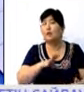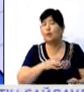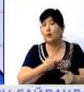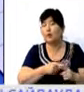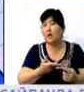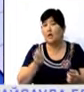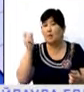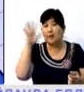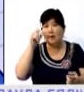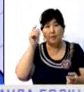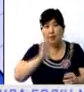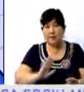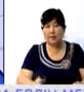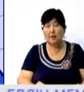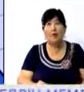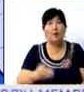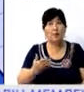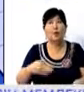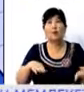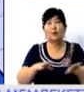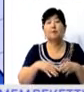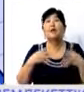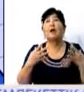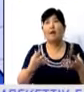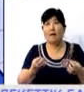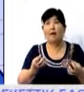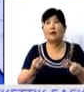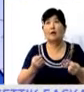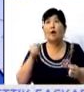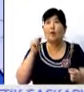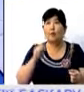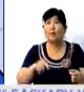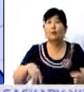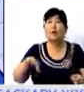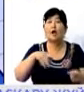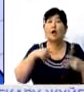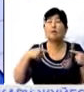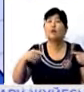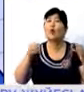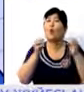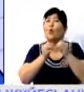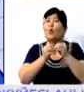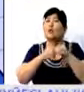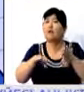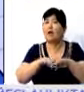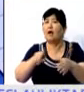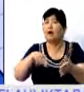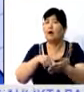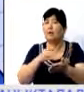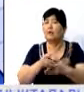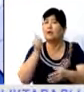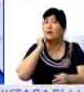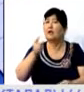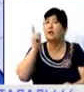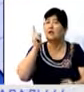бұны біле бермейді. Бұл тіпті әлі осы өңірде бұдан да басқа ондаған қалалар бар. Олардың бір